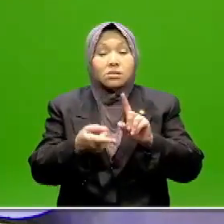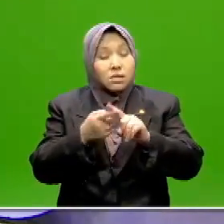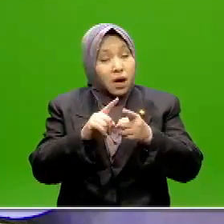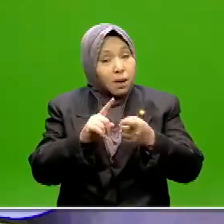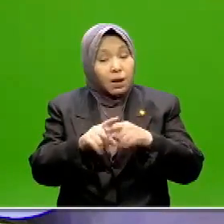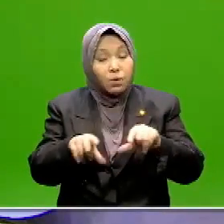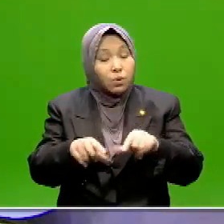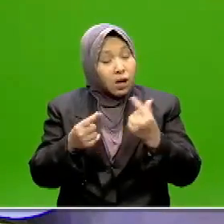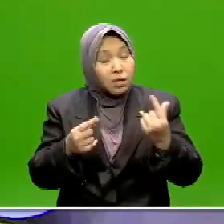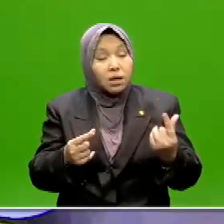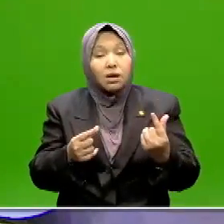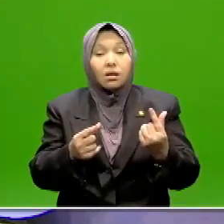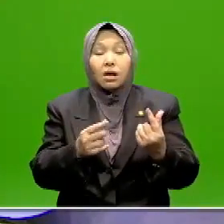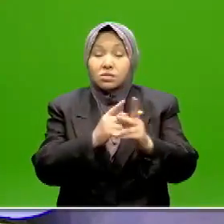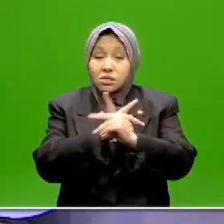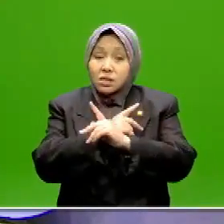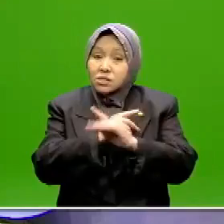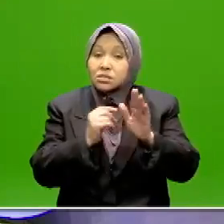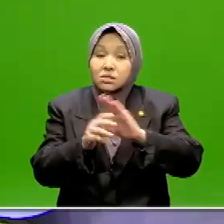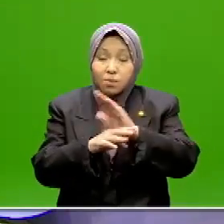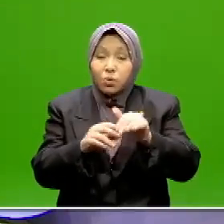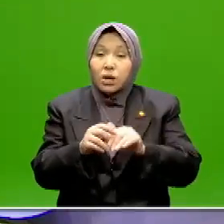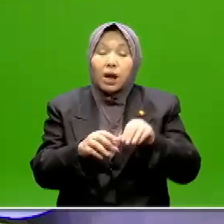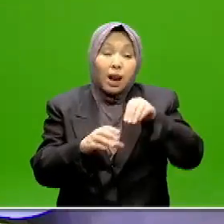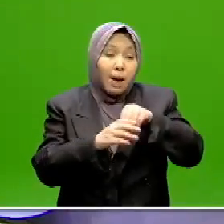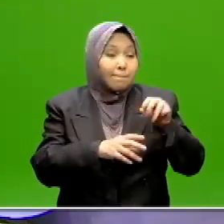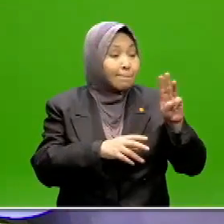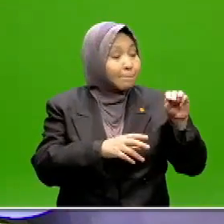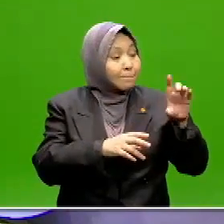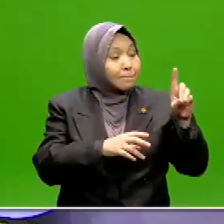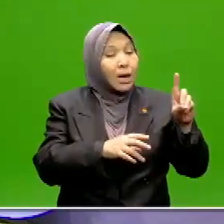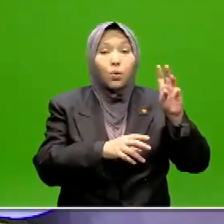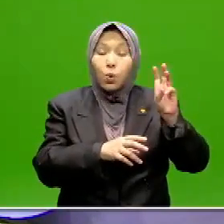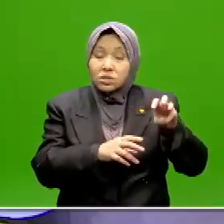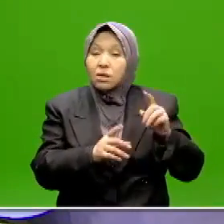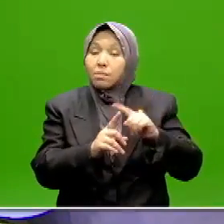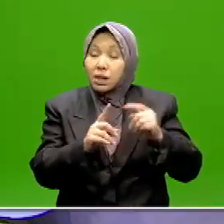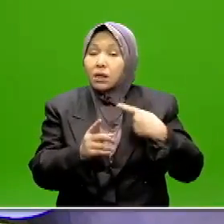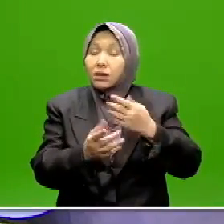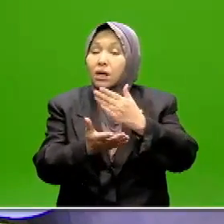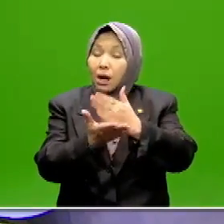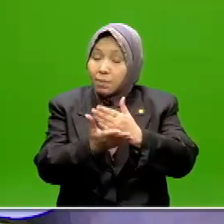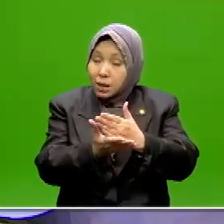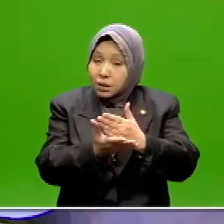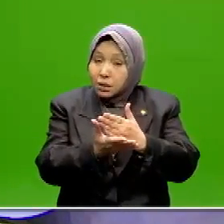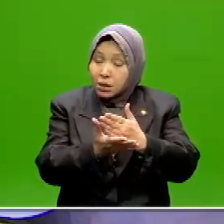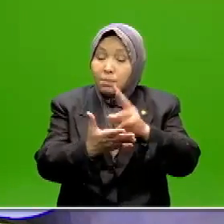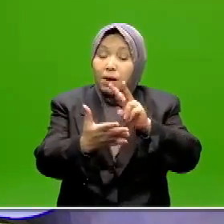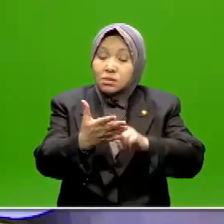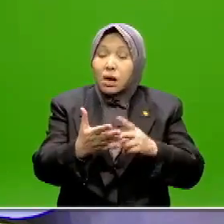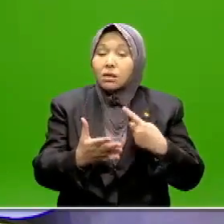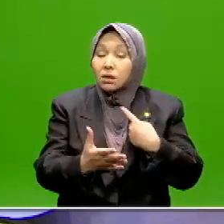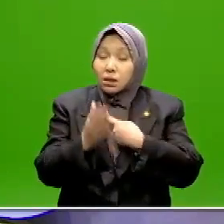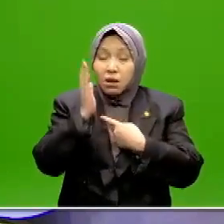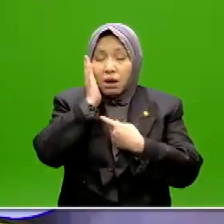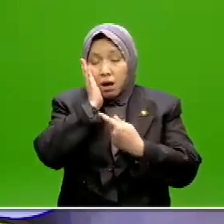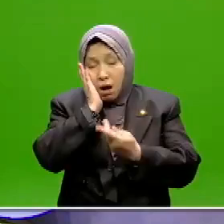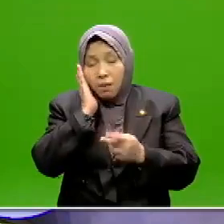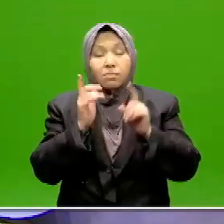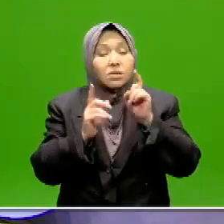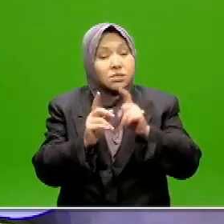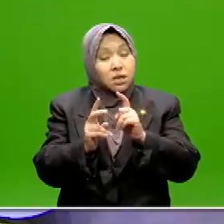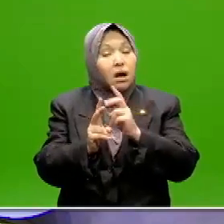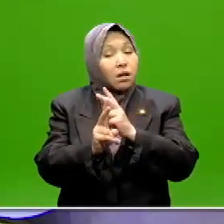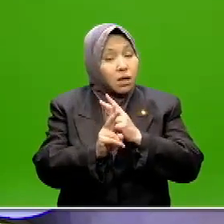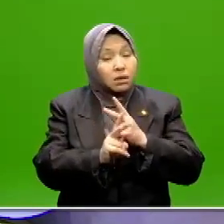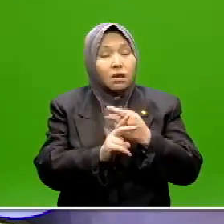dikasih Los matadores kalian maksudnya dalam wajib miliki tanah wakaf kita enggak berarti bacaan kita Oke Nah tadi kena